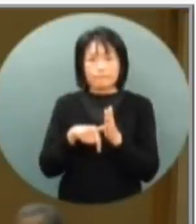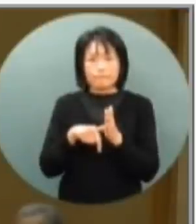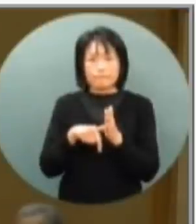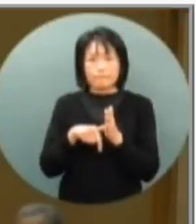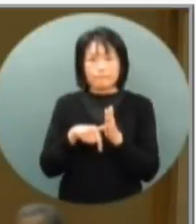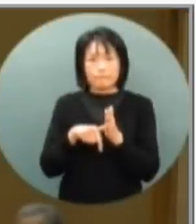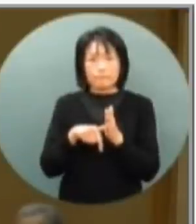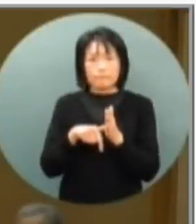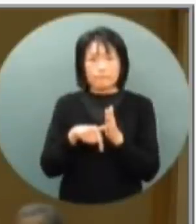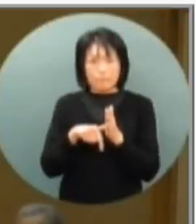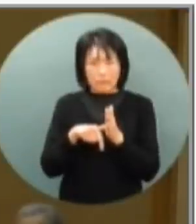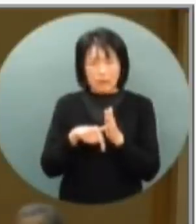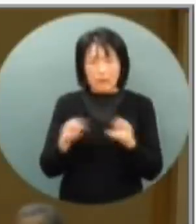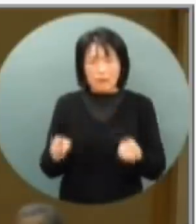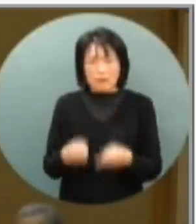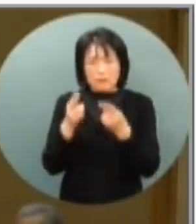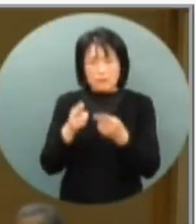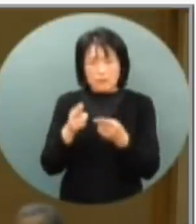まあ先決であるとか、